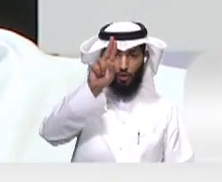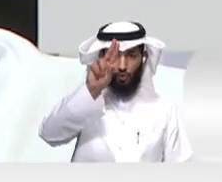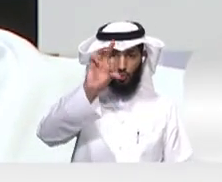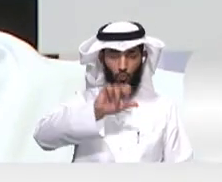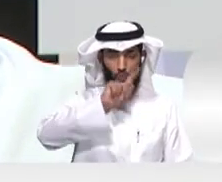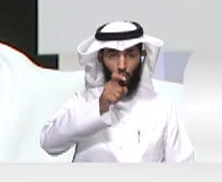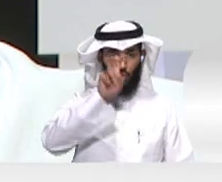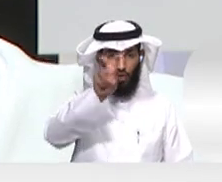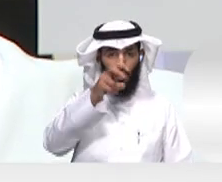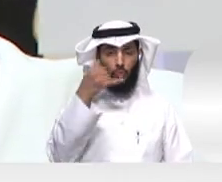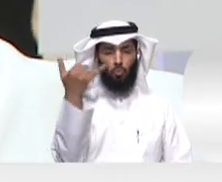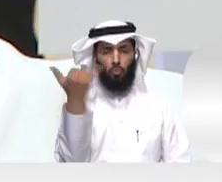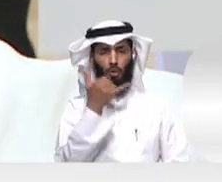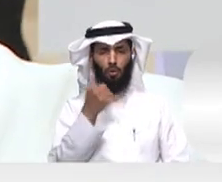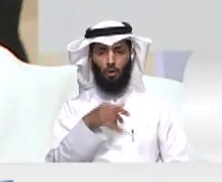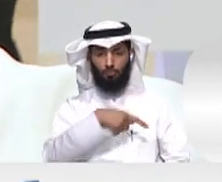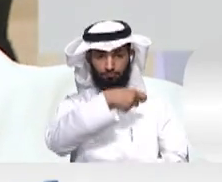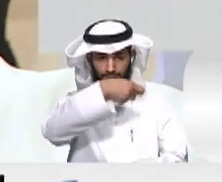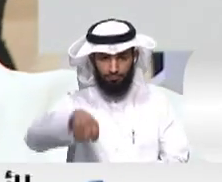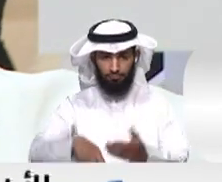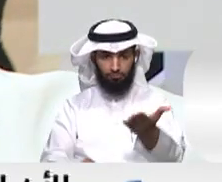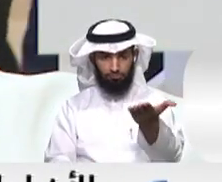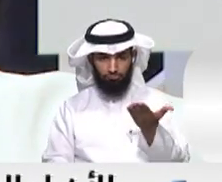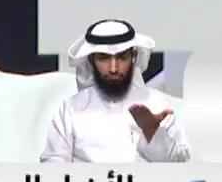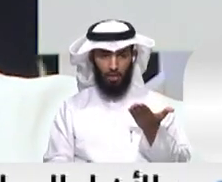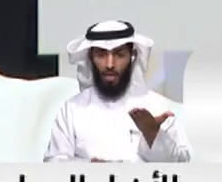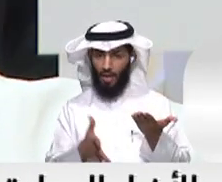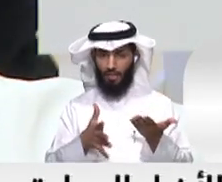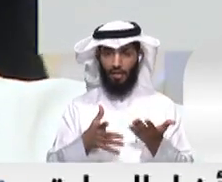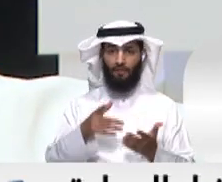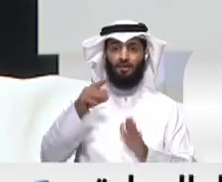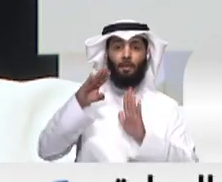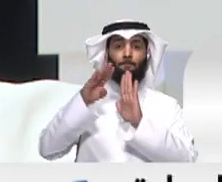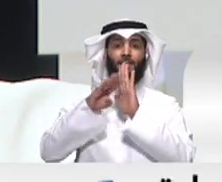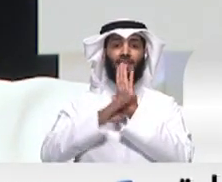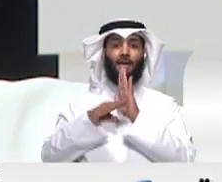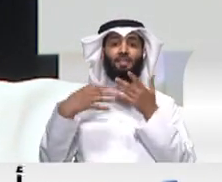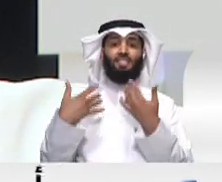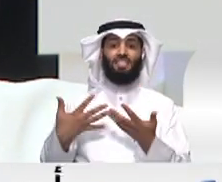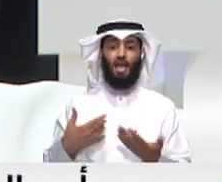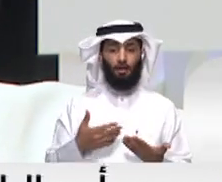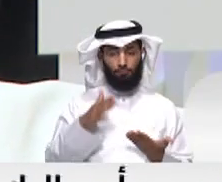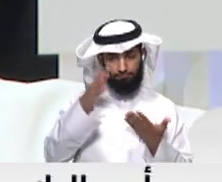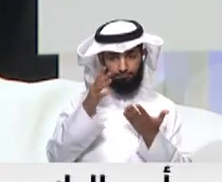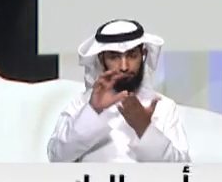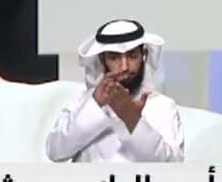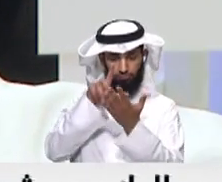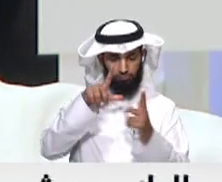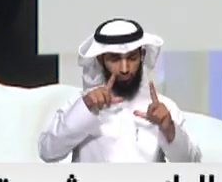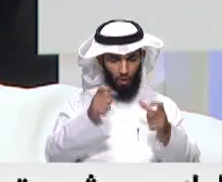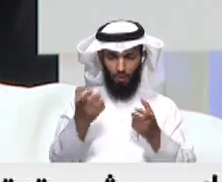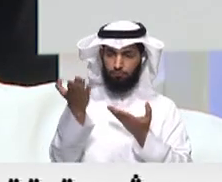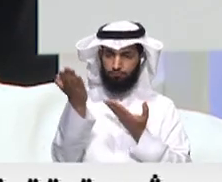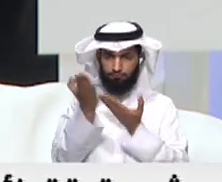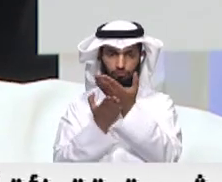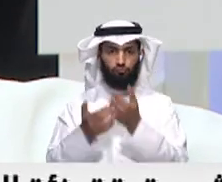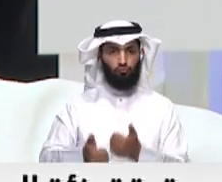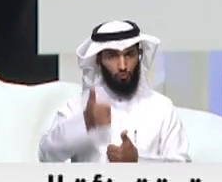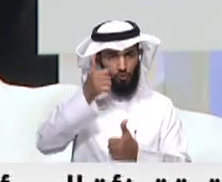في مواقع في موقع سهل يقدرون يقدمون الشكوى او عن طريق المراكز الموجوده